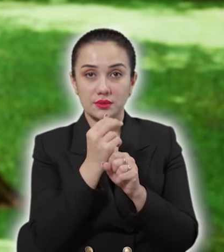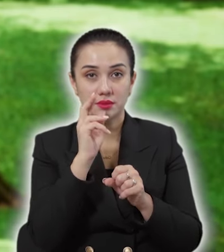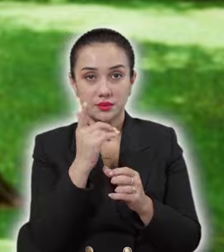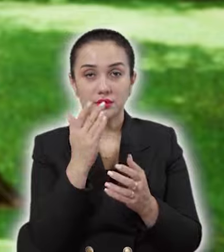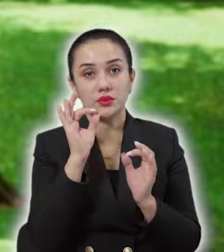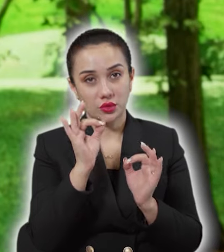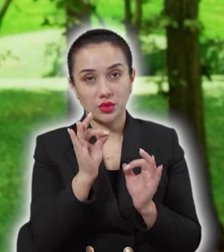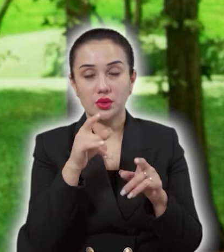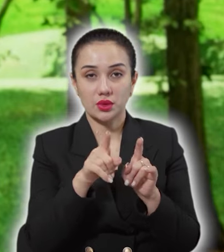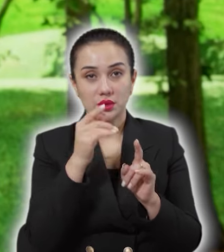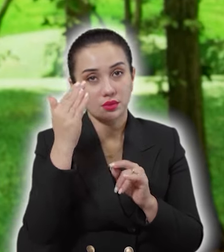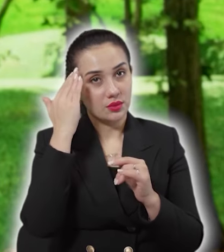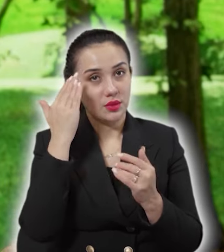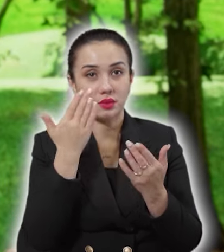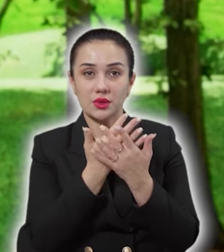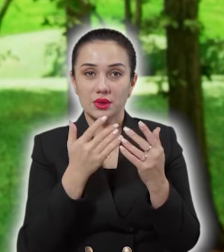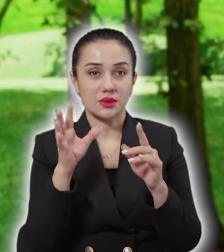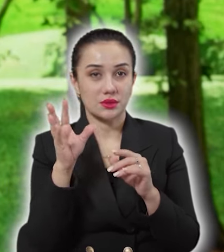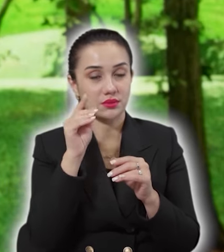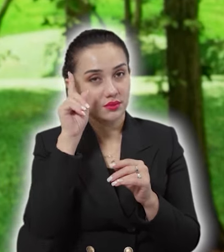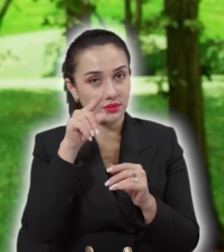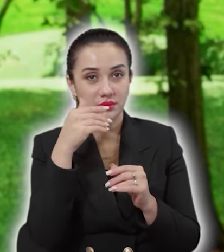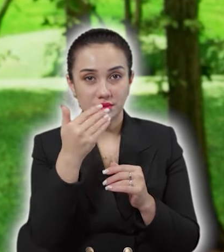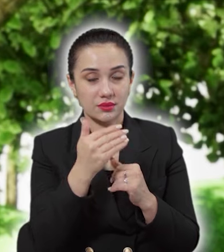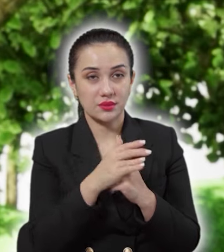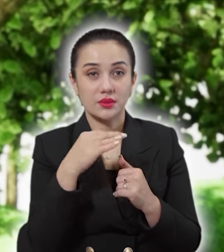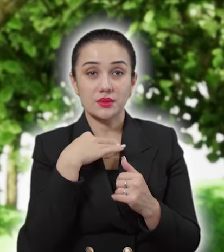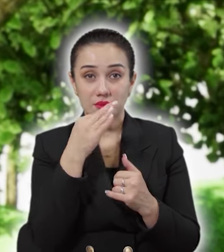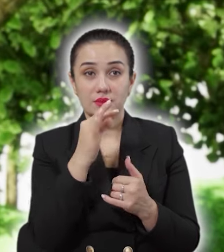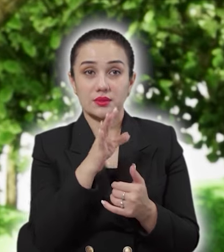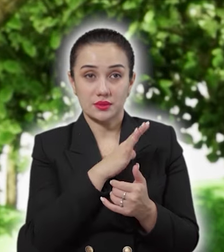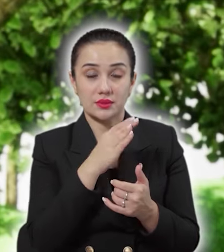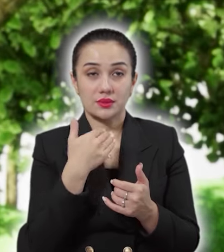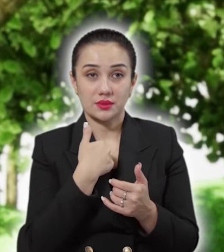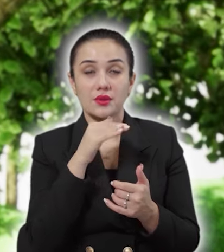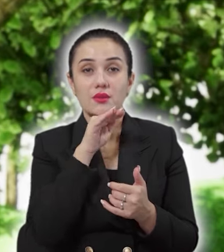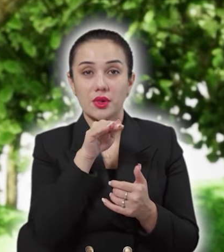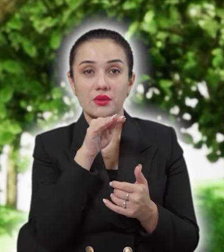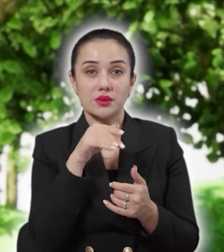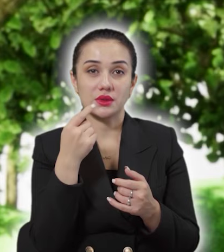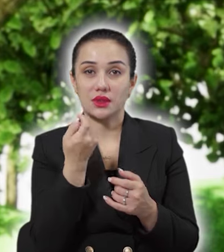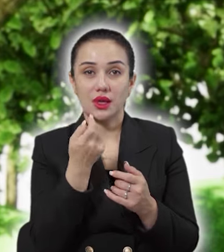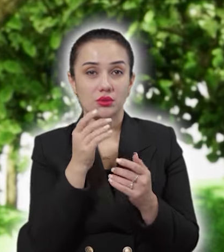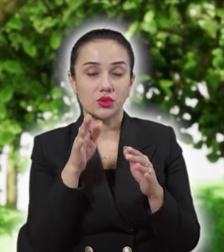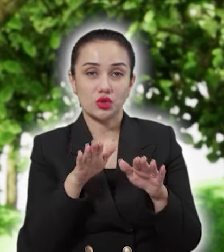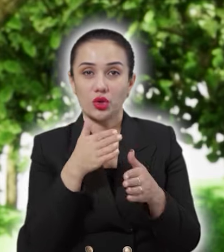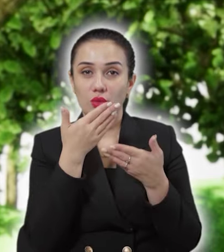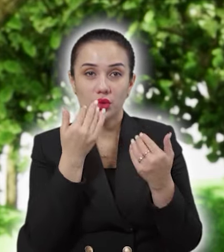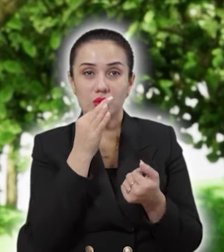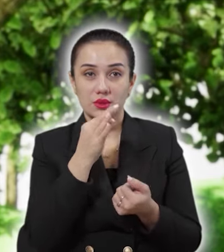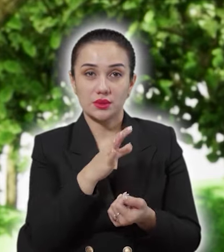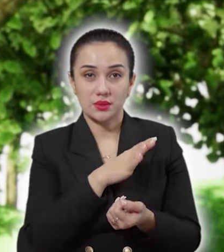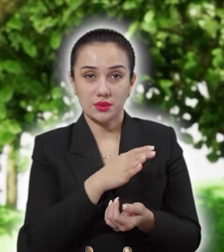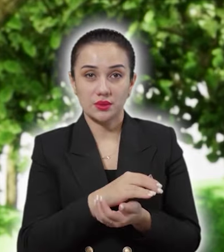uddalay olmasdik. Ha, to'g'ri. Seni bilmaydigan narsang yo'q, a? Axir sizlarga aytganman-ku, meni professordan kam